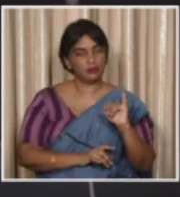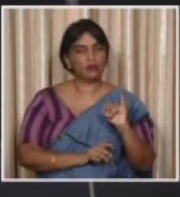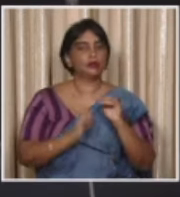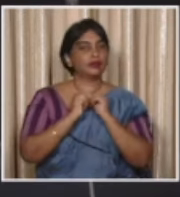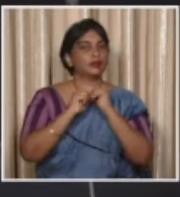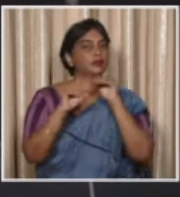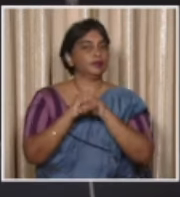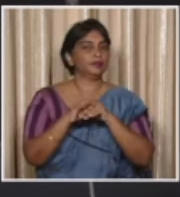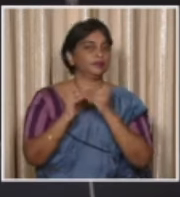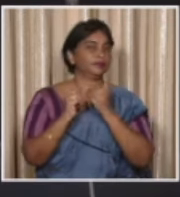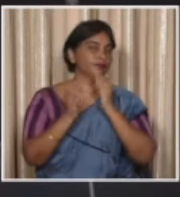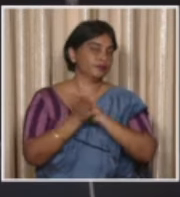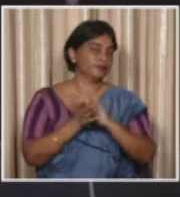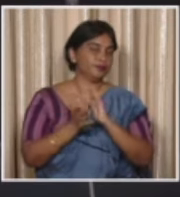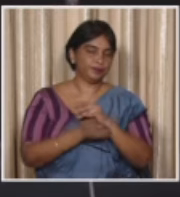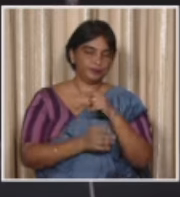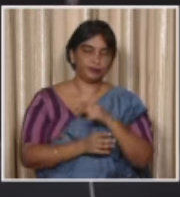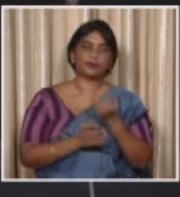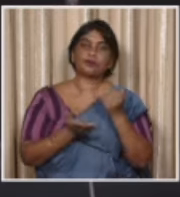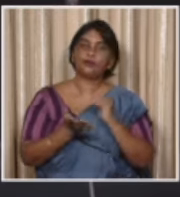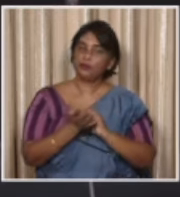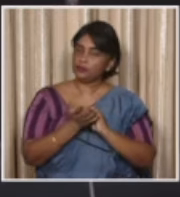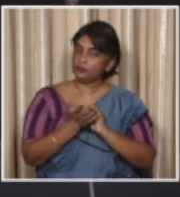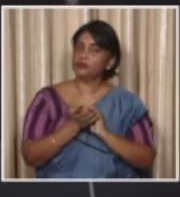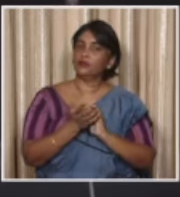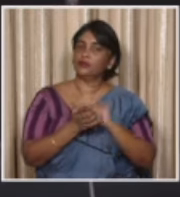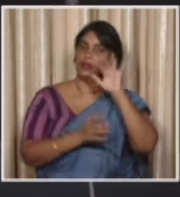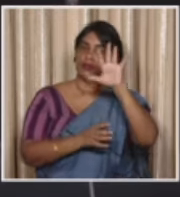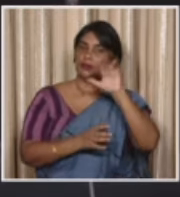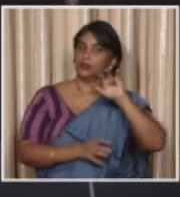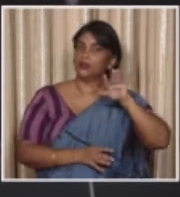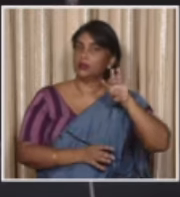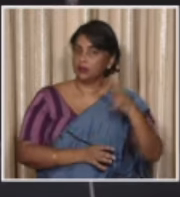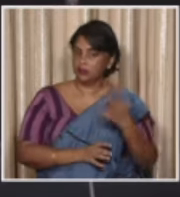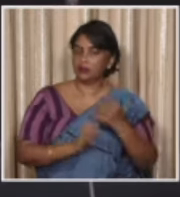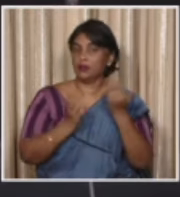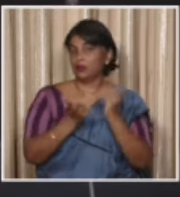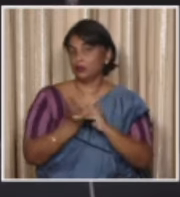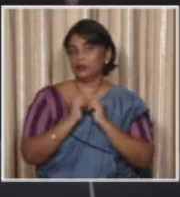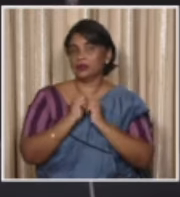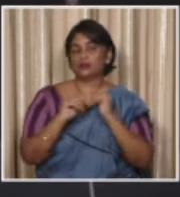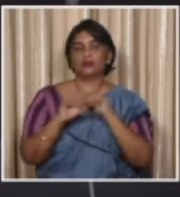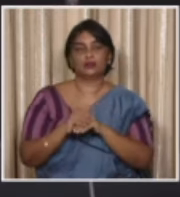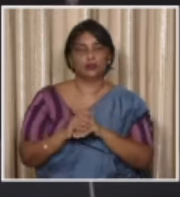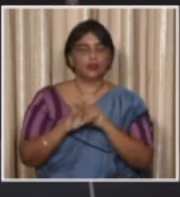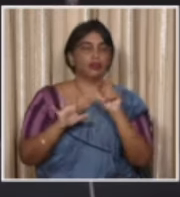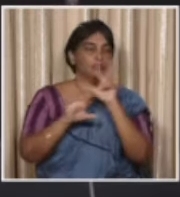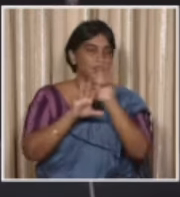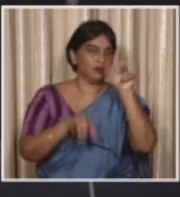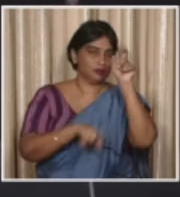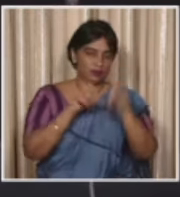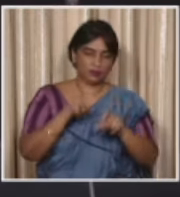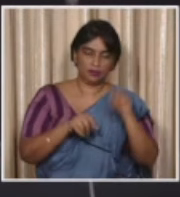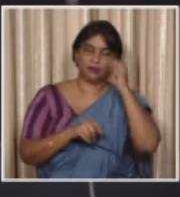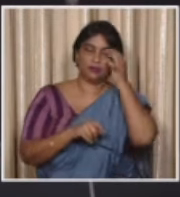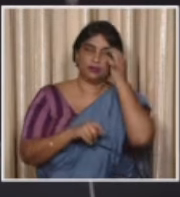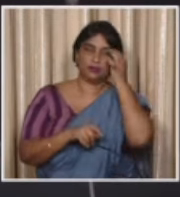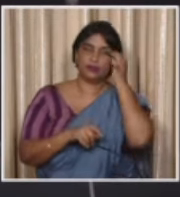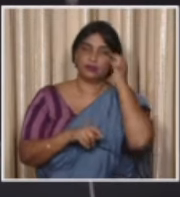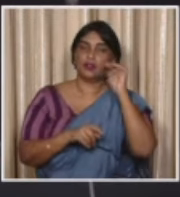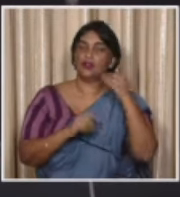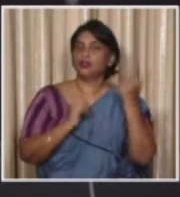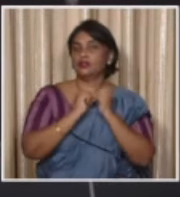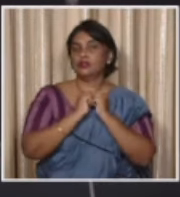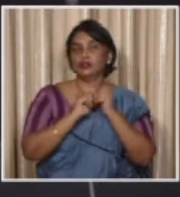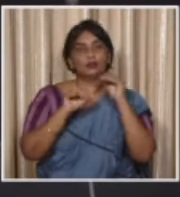කාර්යක්ෂමතා කඩයිම් ප්‍රතිඵල නිකුත් කිරීම නැවත 5400ක් නැවත සේවය පිටවල තිනොත් 18 දෙනෙක්. නව